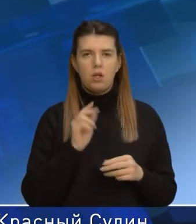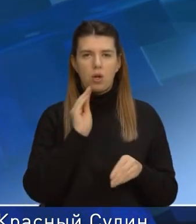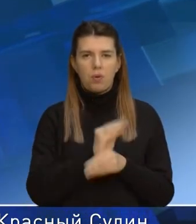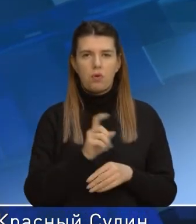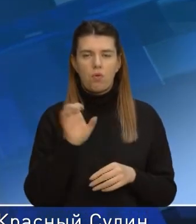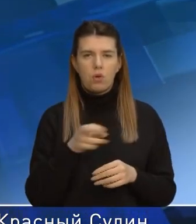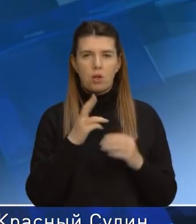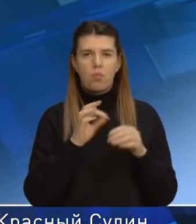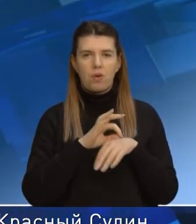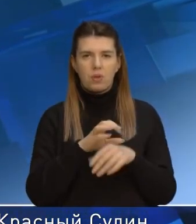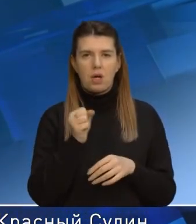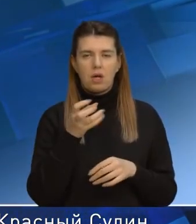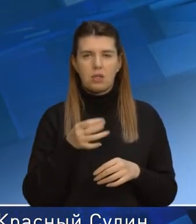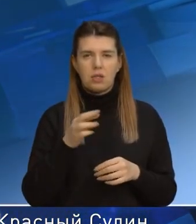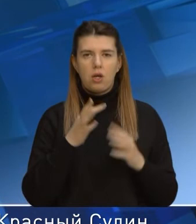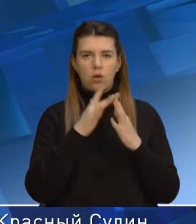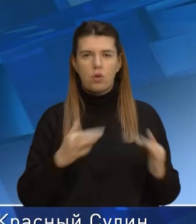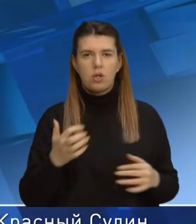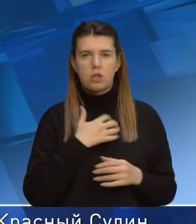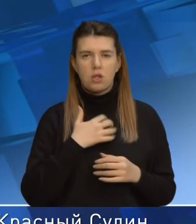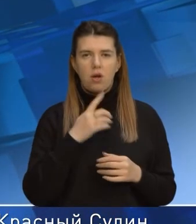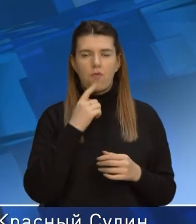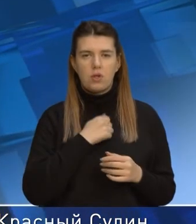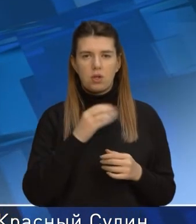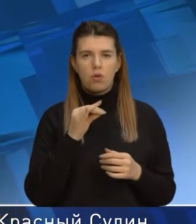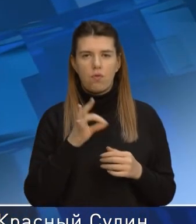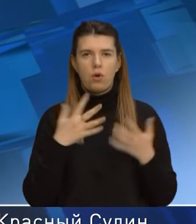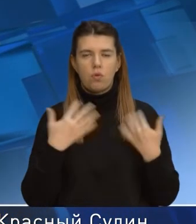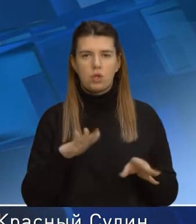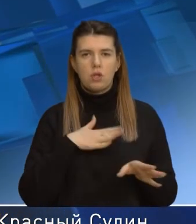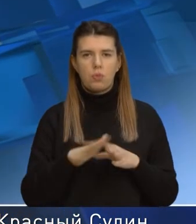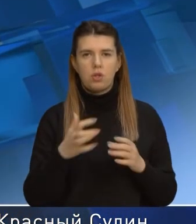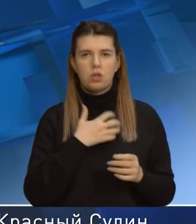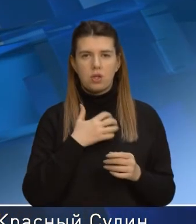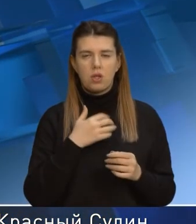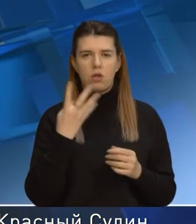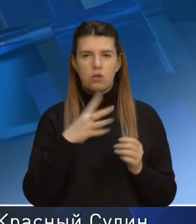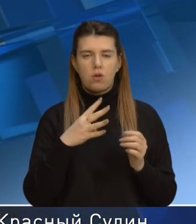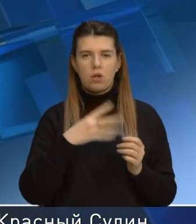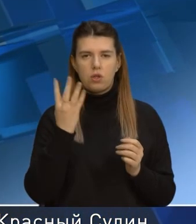Добавлю, в ходе проведения акции «Елка желаний» в войсках ЮВО уже исполнены желания 44 детей.